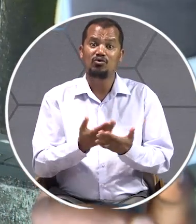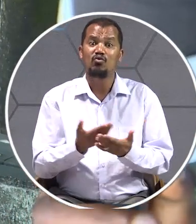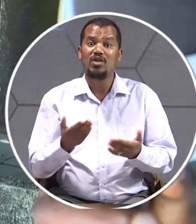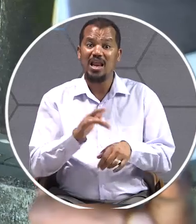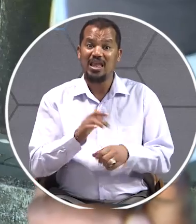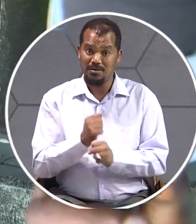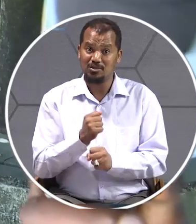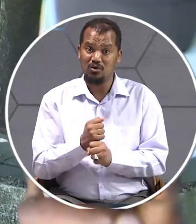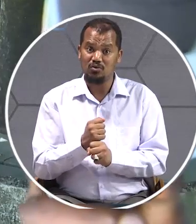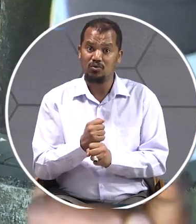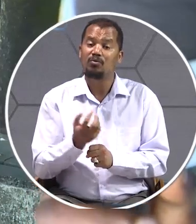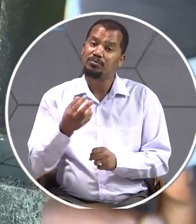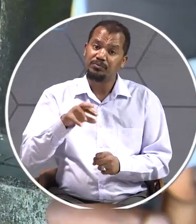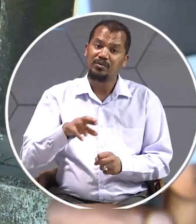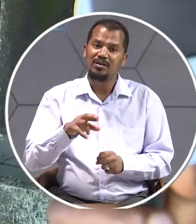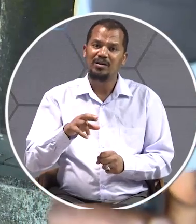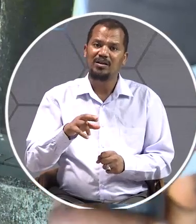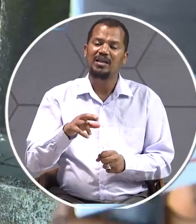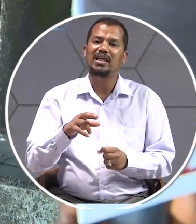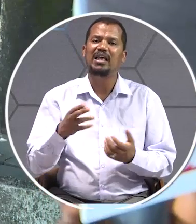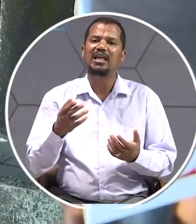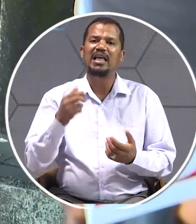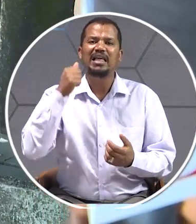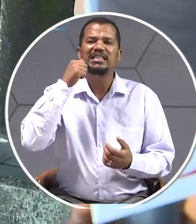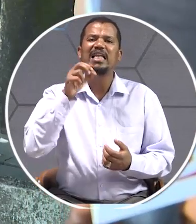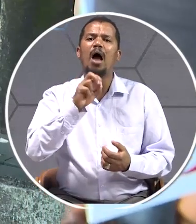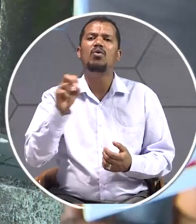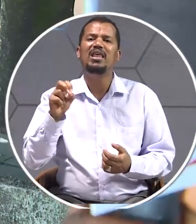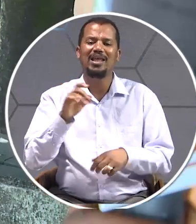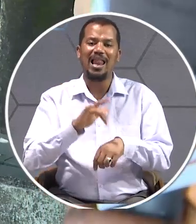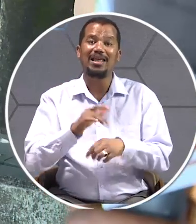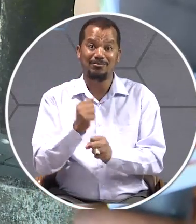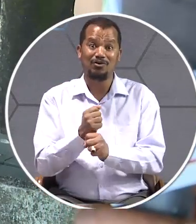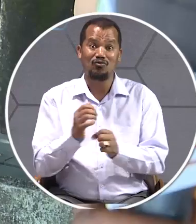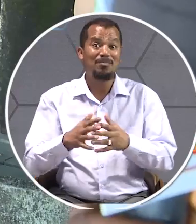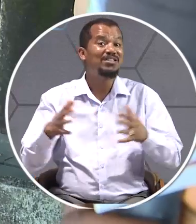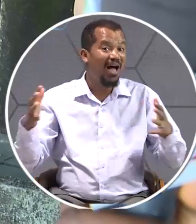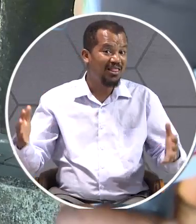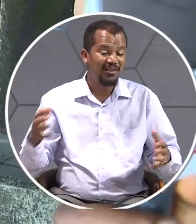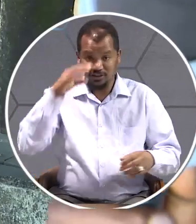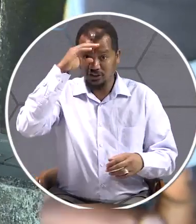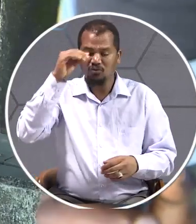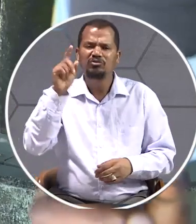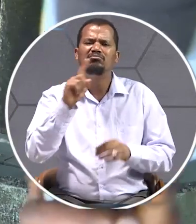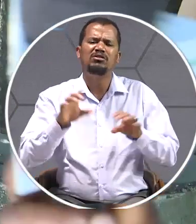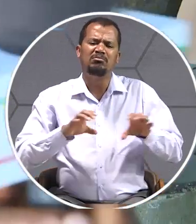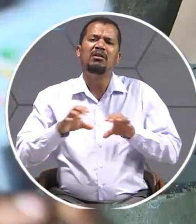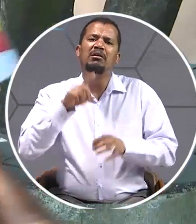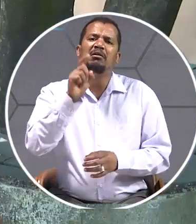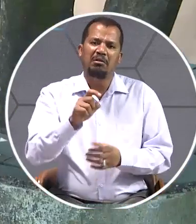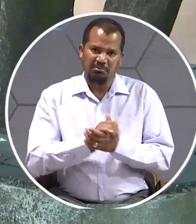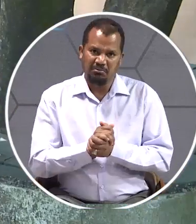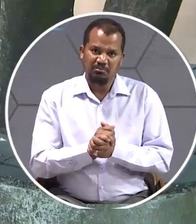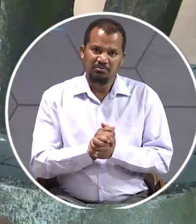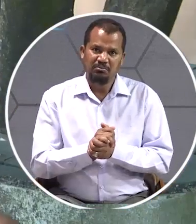በዚህ ጉዳይ ላይ የሚሰሩ ወይም ደግሞ ፌሚኒስቶች፣ እነዚህ ሴታዊነት ላይ በስፋት የሚሰሩ ሰዎች ምን ማድረግ